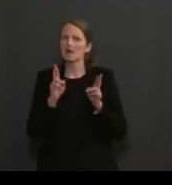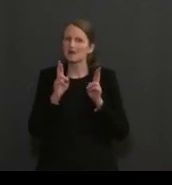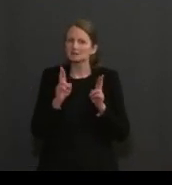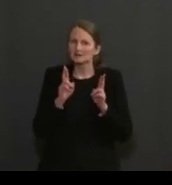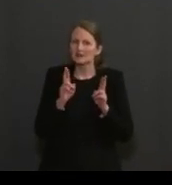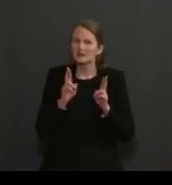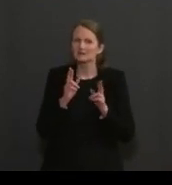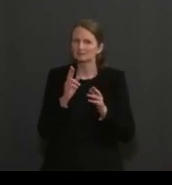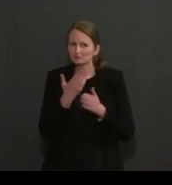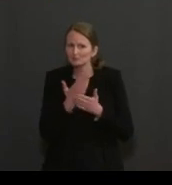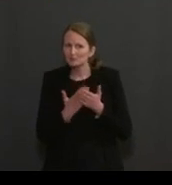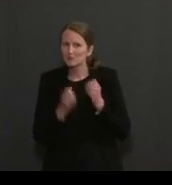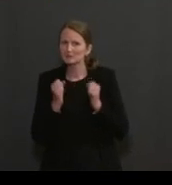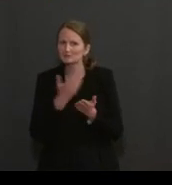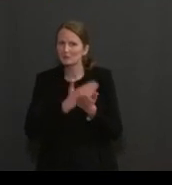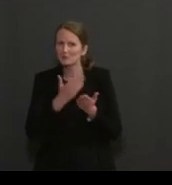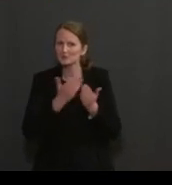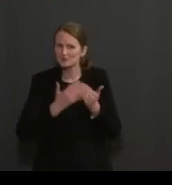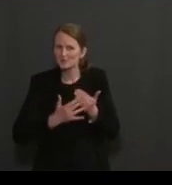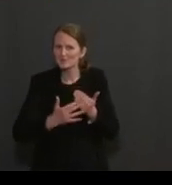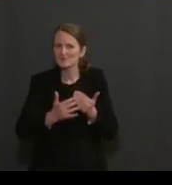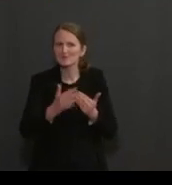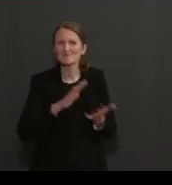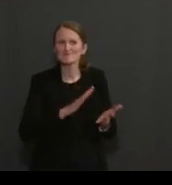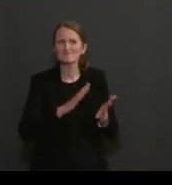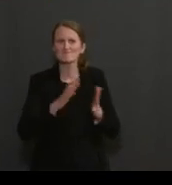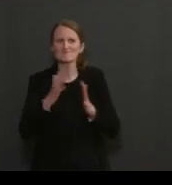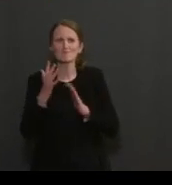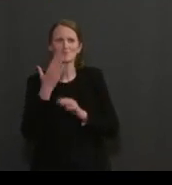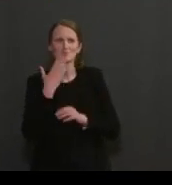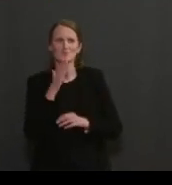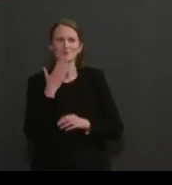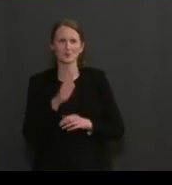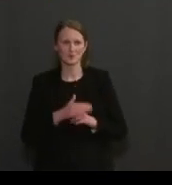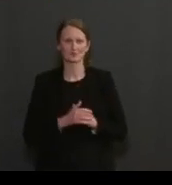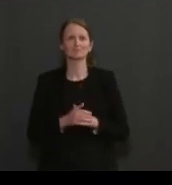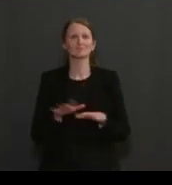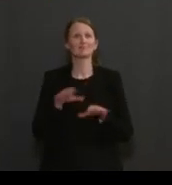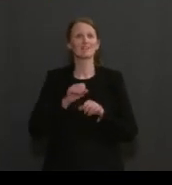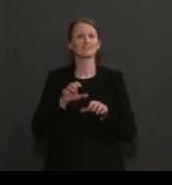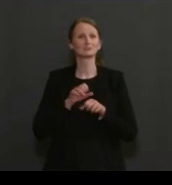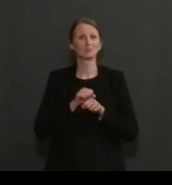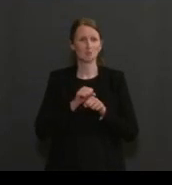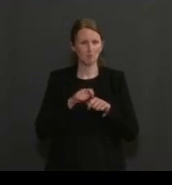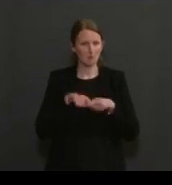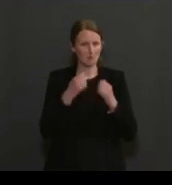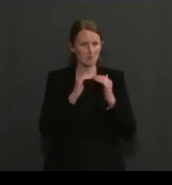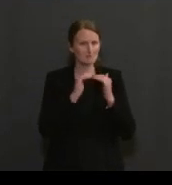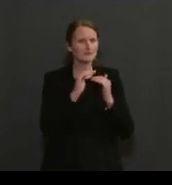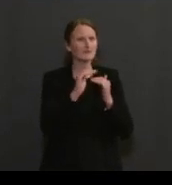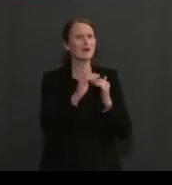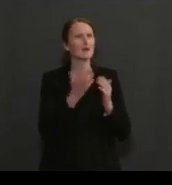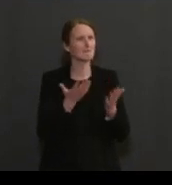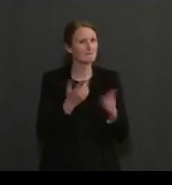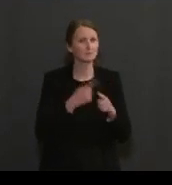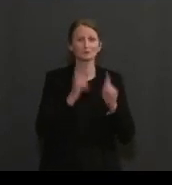semblent actuellement se confirmer. Le taux d'infection se stabilise et les admissions à l'hôpital augmentent toujours, mais elles